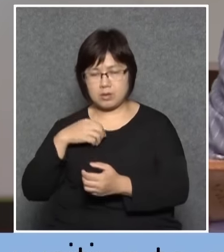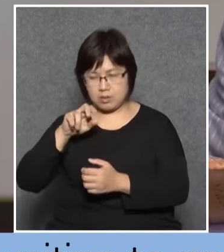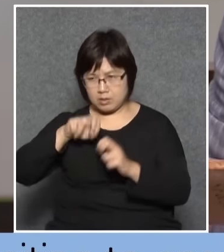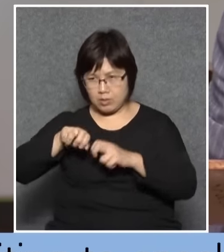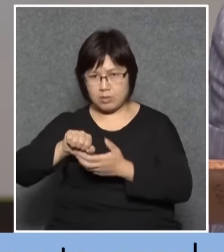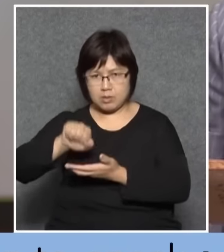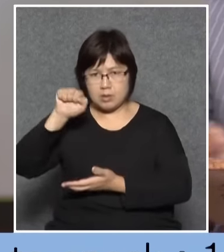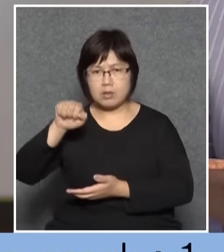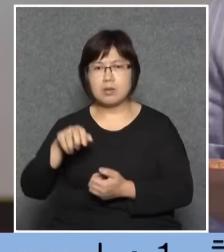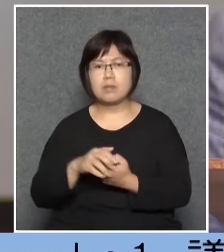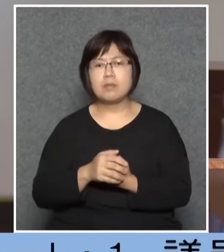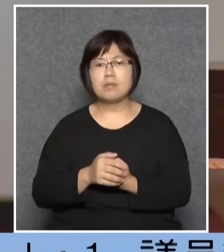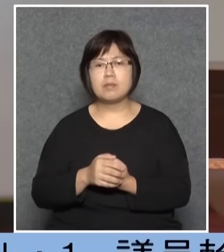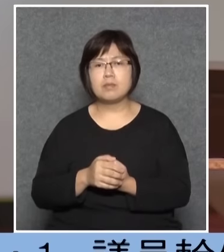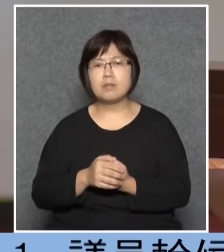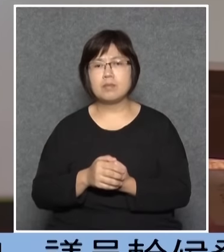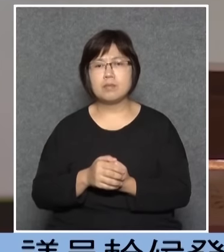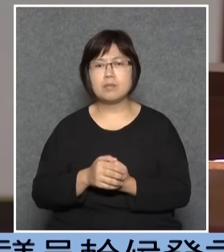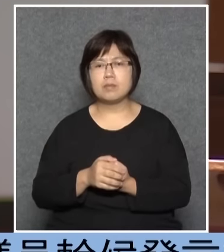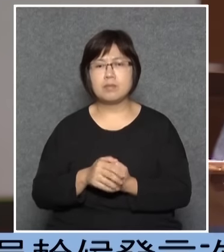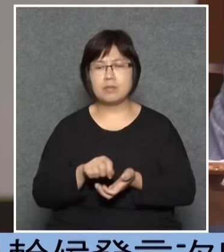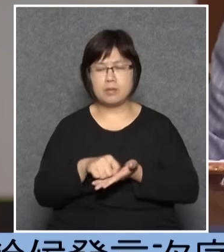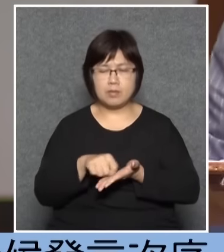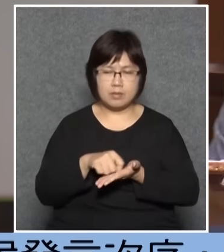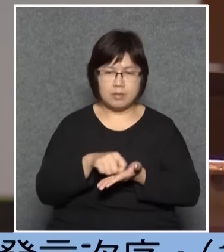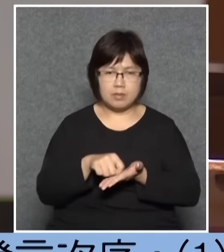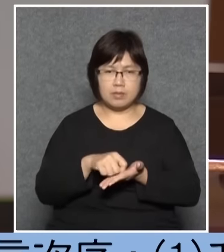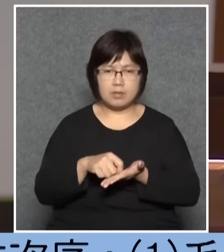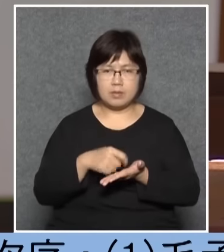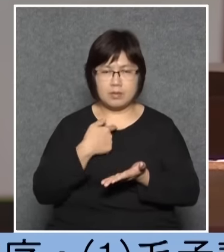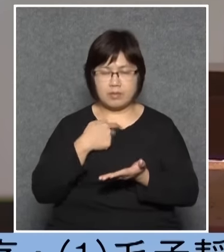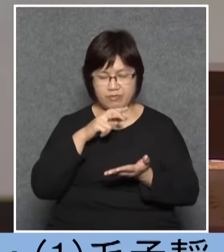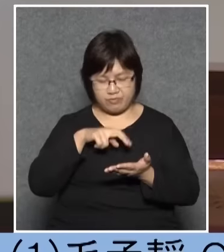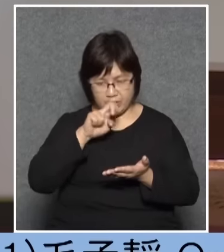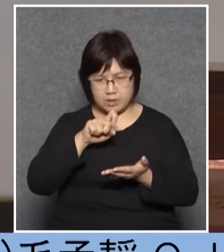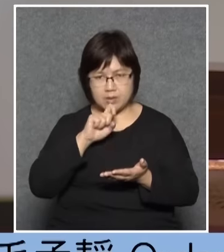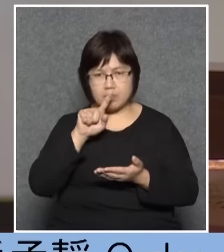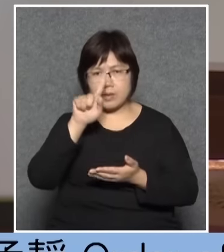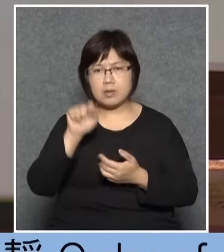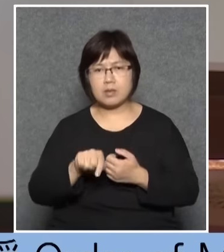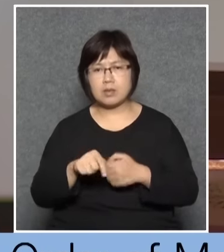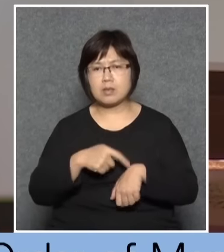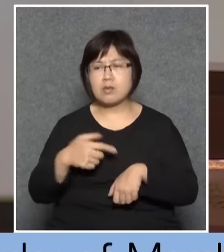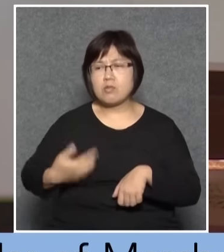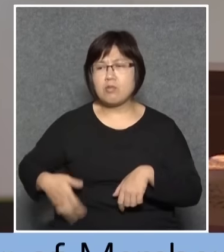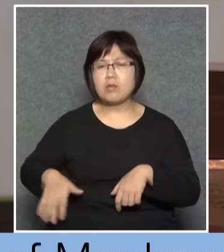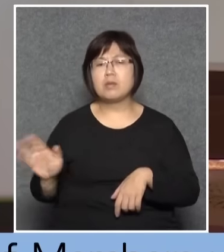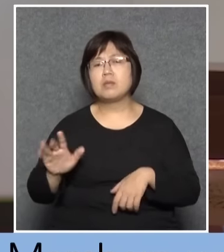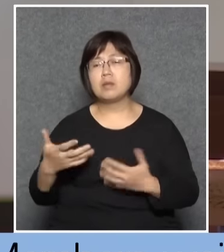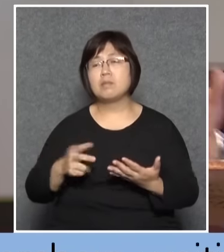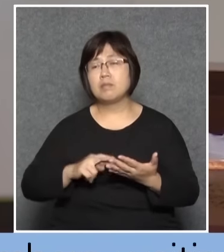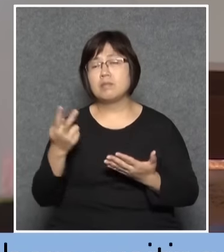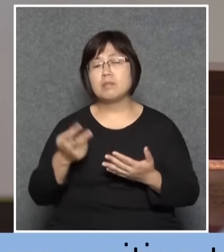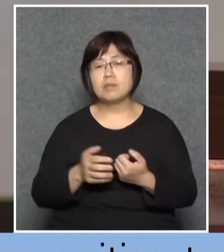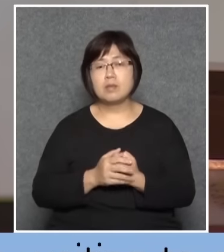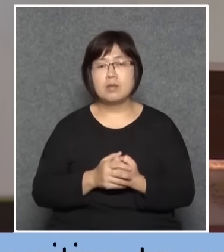喂，呢啲我講啊，喺嗰個草擬嘅階段就應該已經發現有問題㗎啦，咪唔會嘥我哋時間。咁而家你改啦。